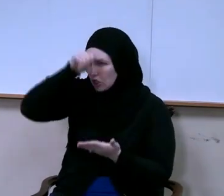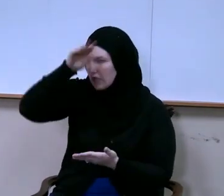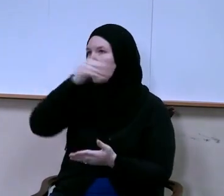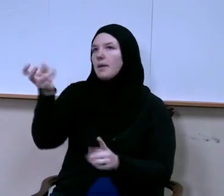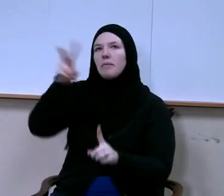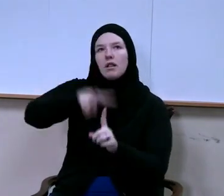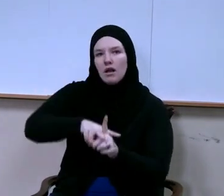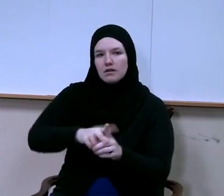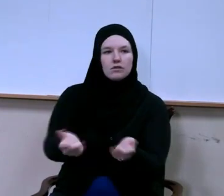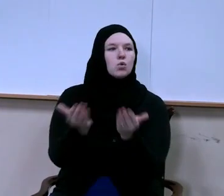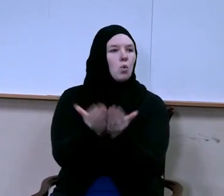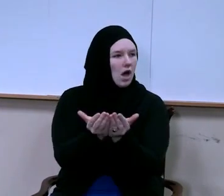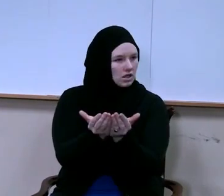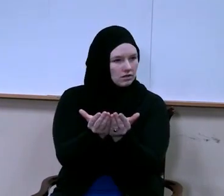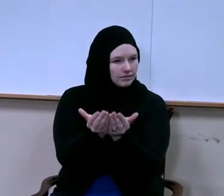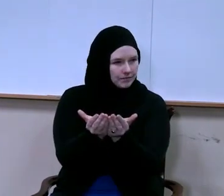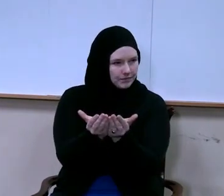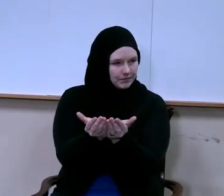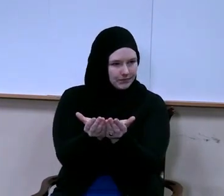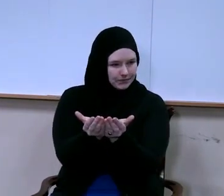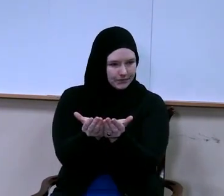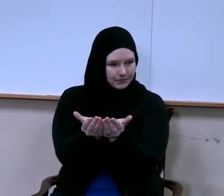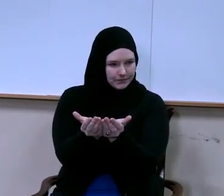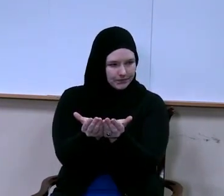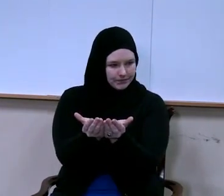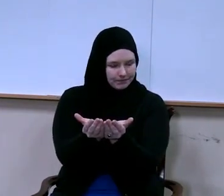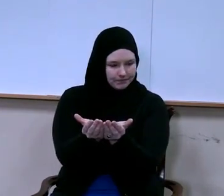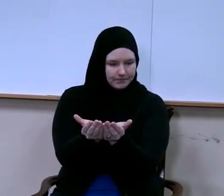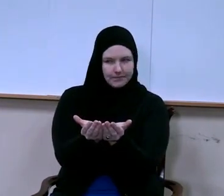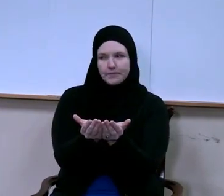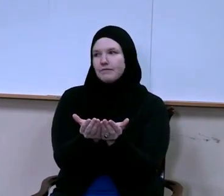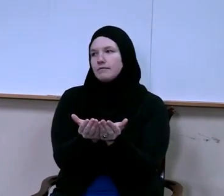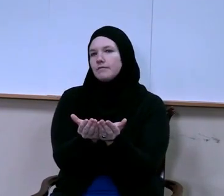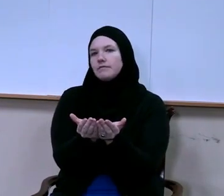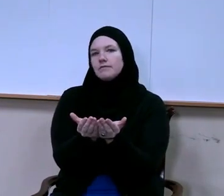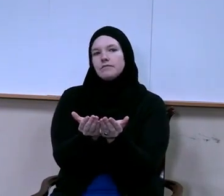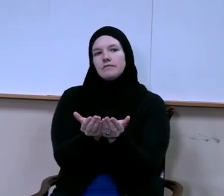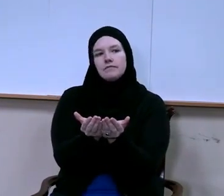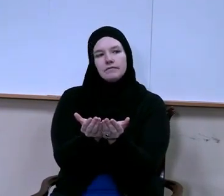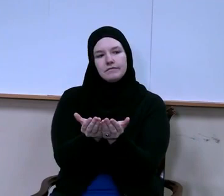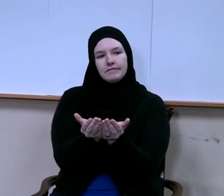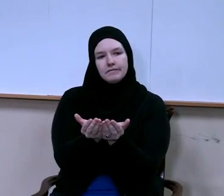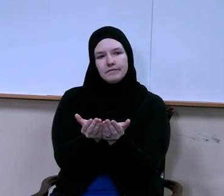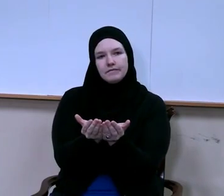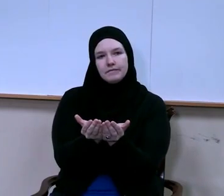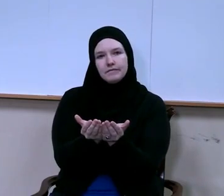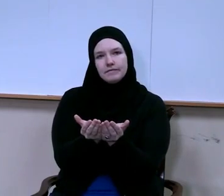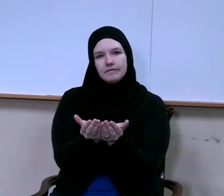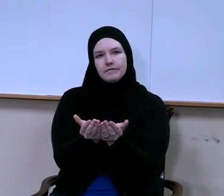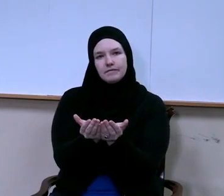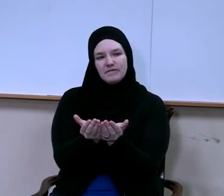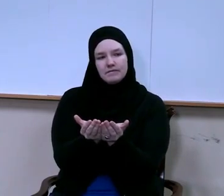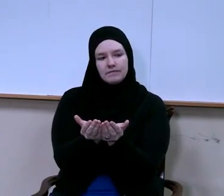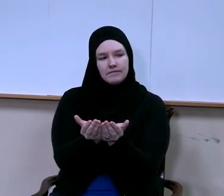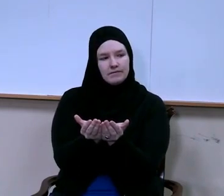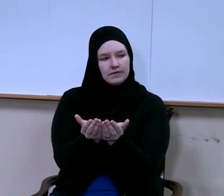us apply it. اللهم اهدنا فيمن هديت وعافنا فيمن عافيت وتولنا فيمن توليت وقنا واصرف